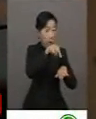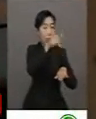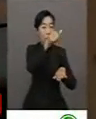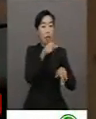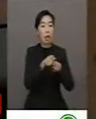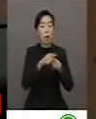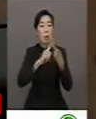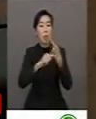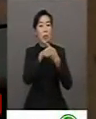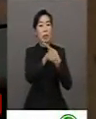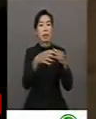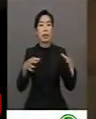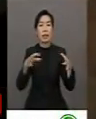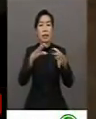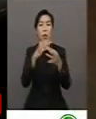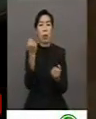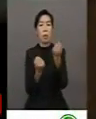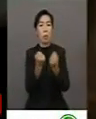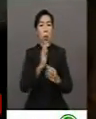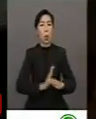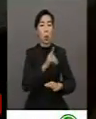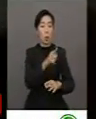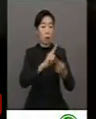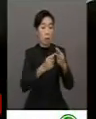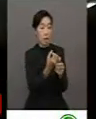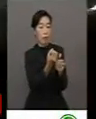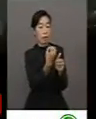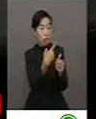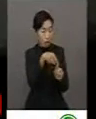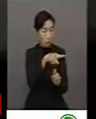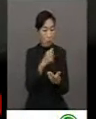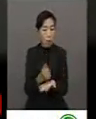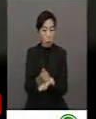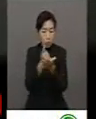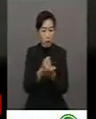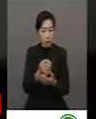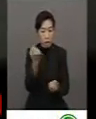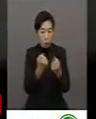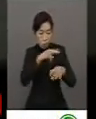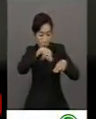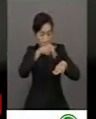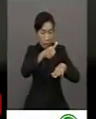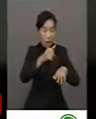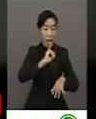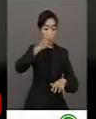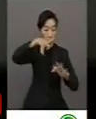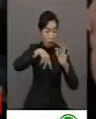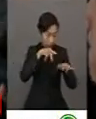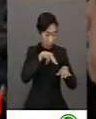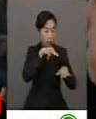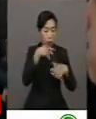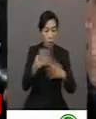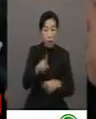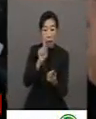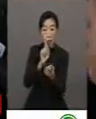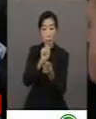เพื่อนของเขาที่อยู่ในวงการซุปเปอร์คาร์เป็นผู้แนะนำให้ช่วยดูรถยนต์พร้อมยอมรับค่ะว่าเคยพบเจอกันกับนายบอย